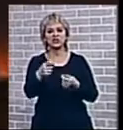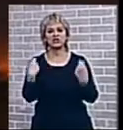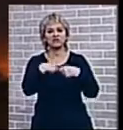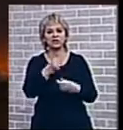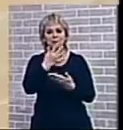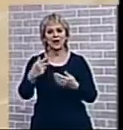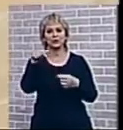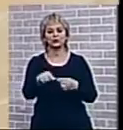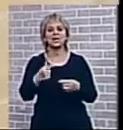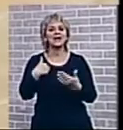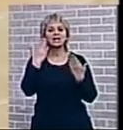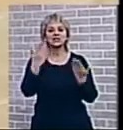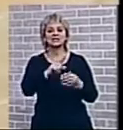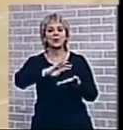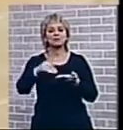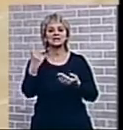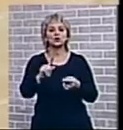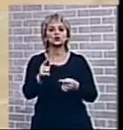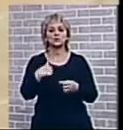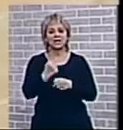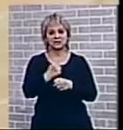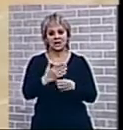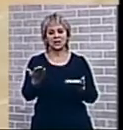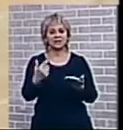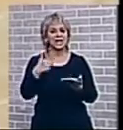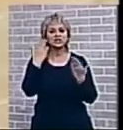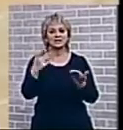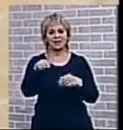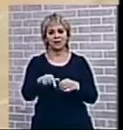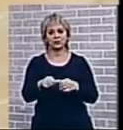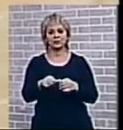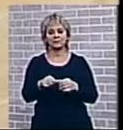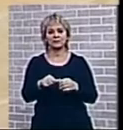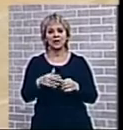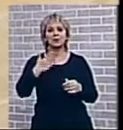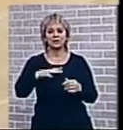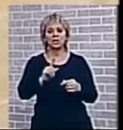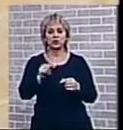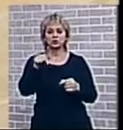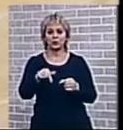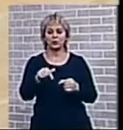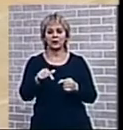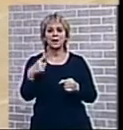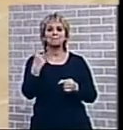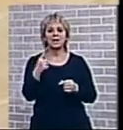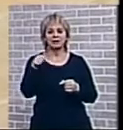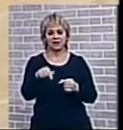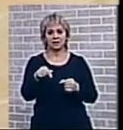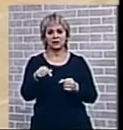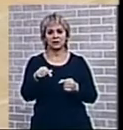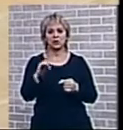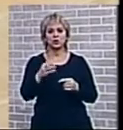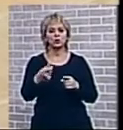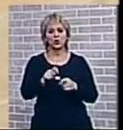и продукты. Я не знаю, без них я что бы делал, я не знаю. Реально, вот первое